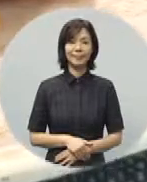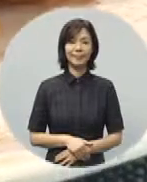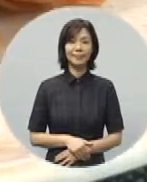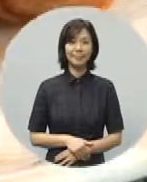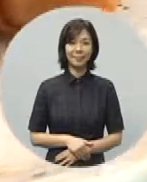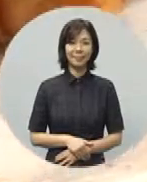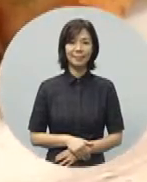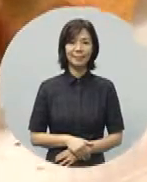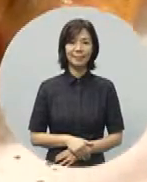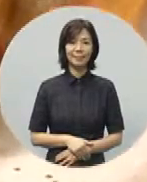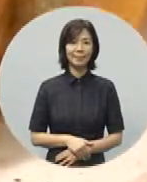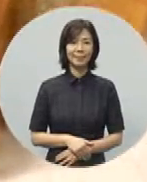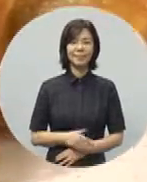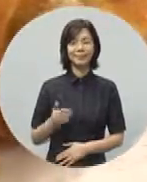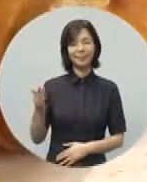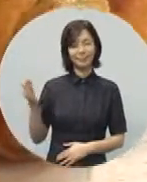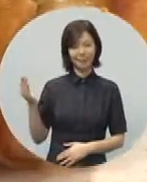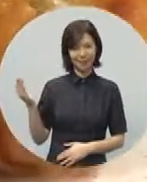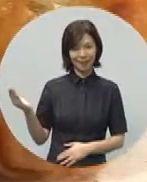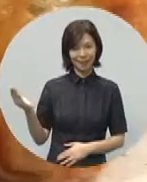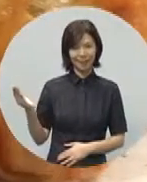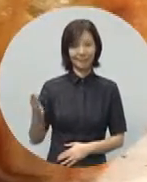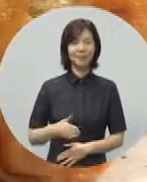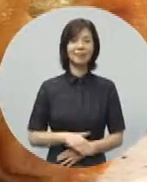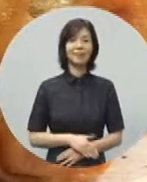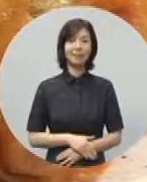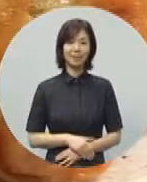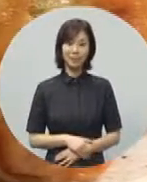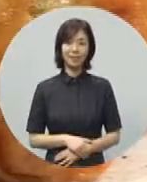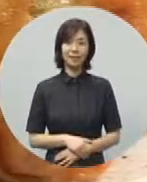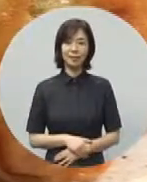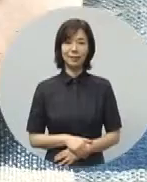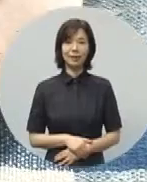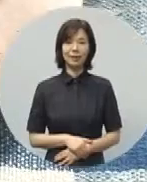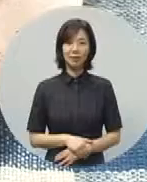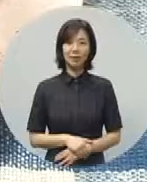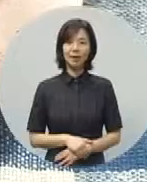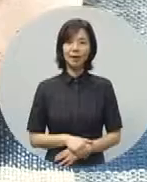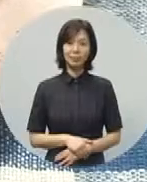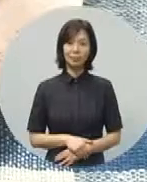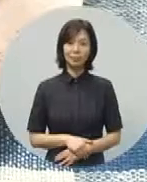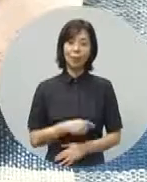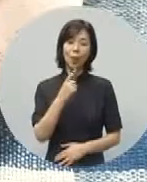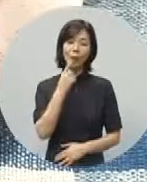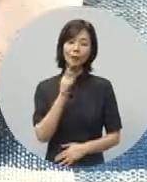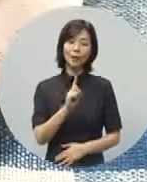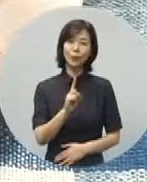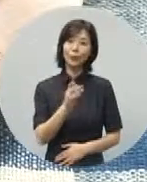枝豆の春巻き完成です。さて、そのお味は。